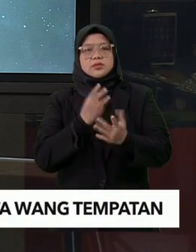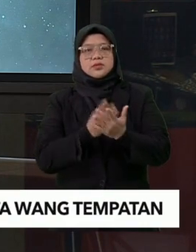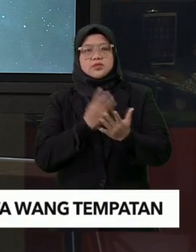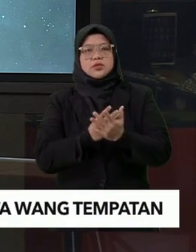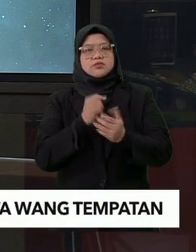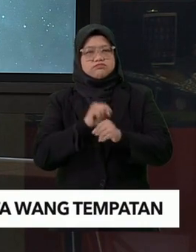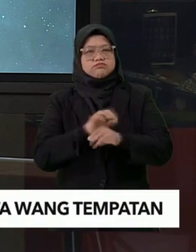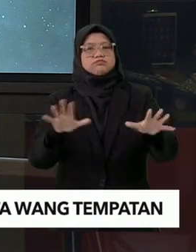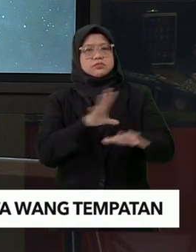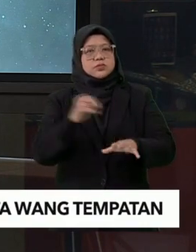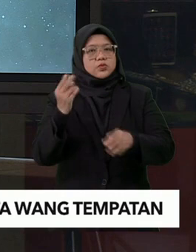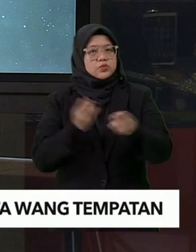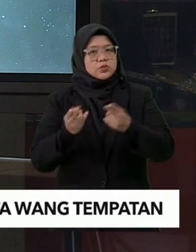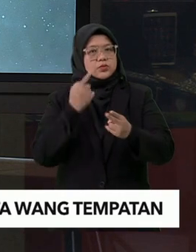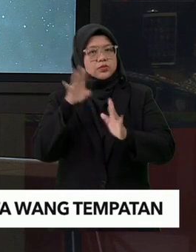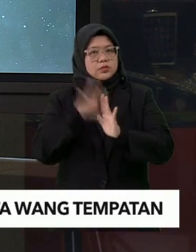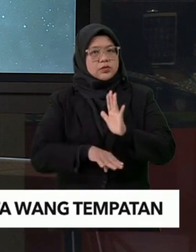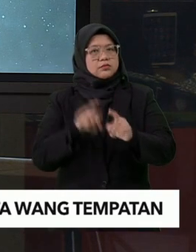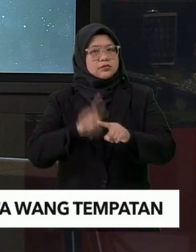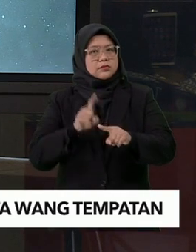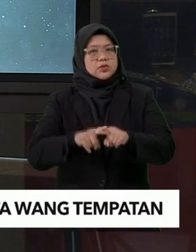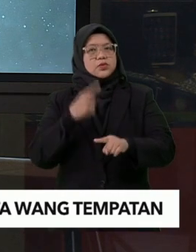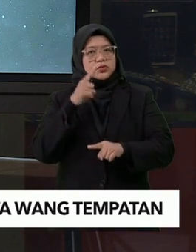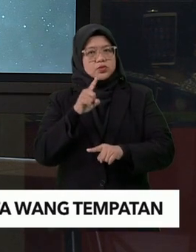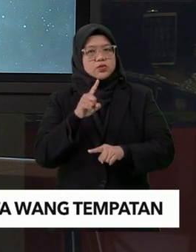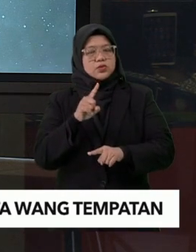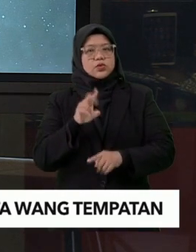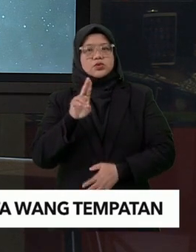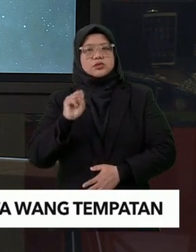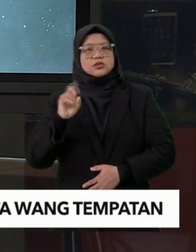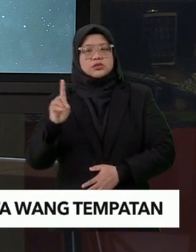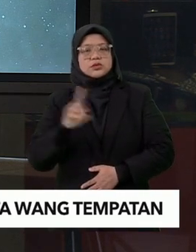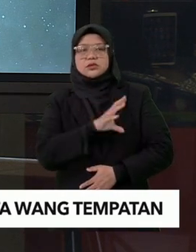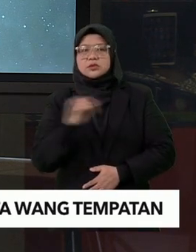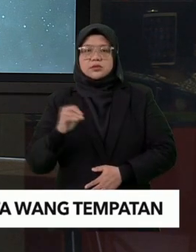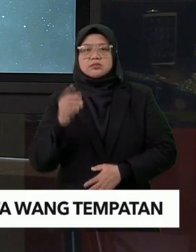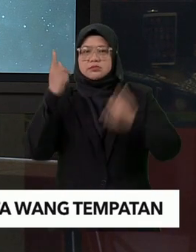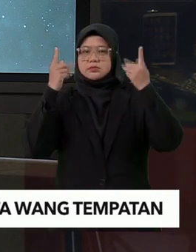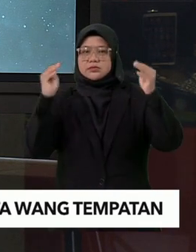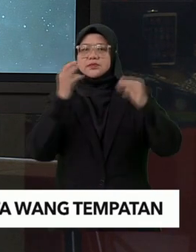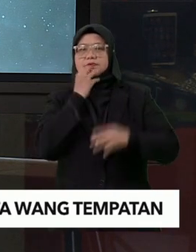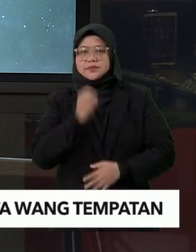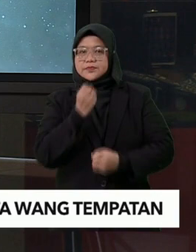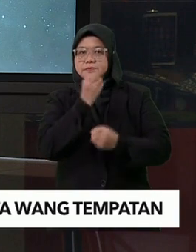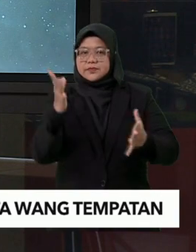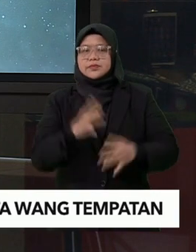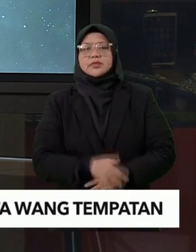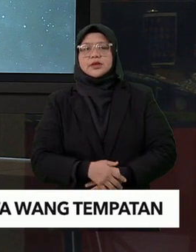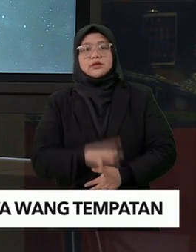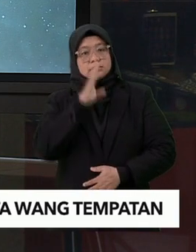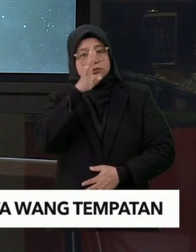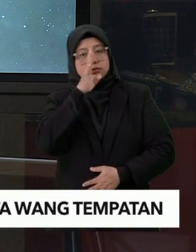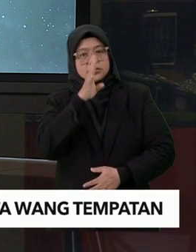lebih meluas sebagai usaha mengurangkan kebergantungan terhadap dolar Amerika Syarikat Perdana Menteri Datuk Seri Anwar Ibrahim berkata antara